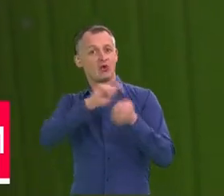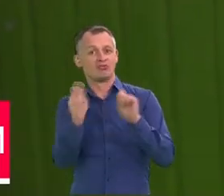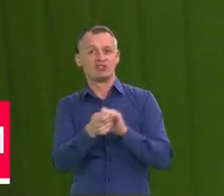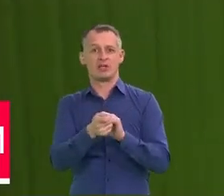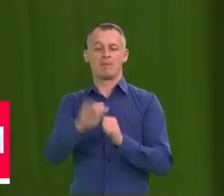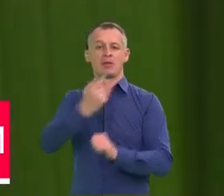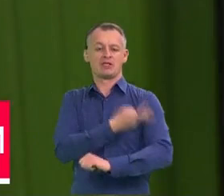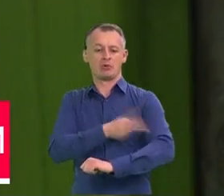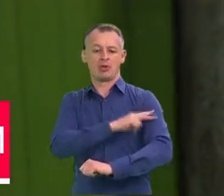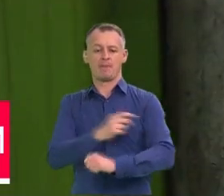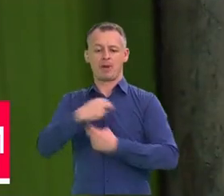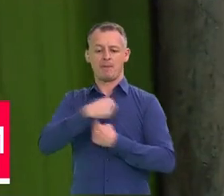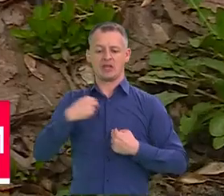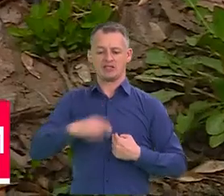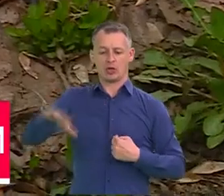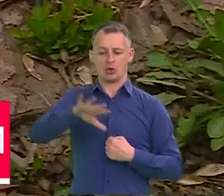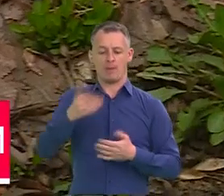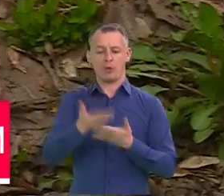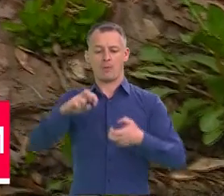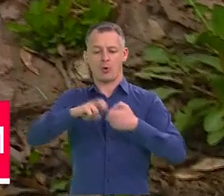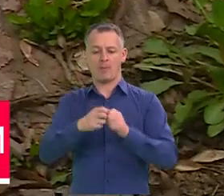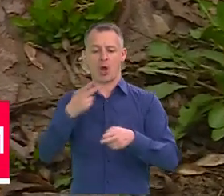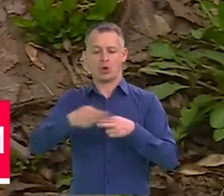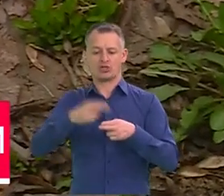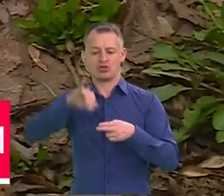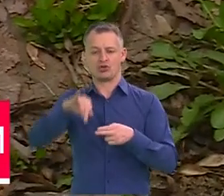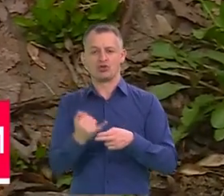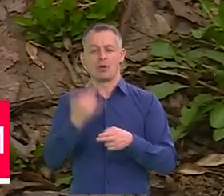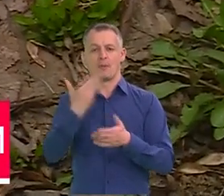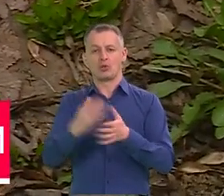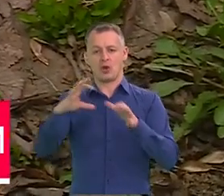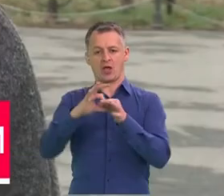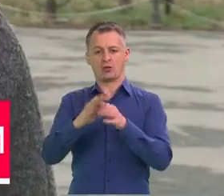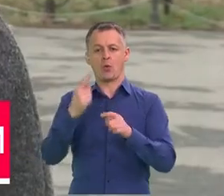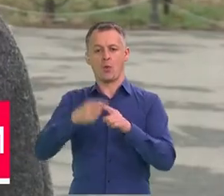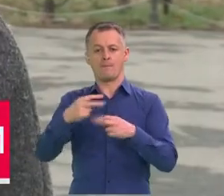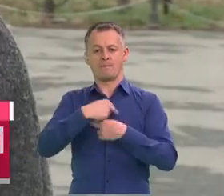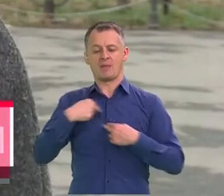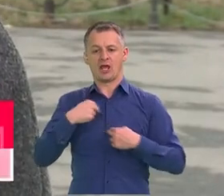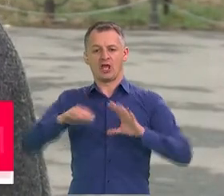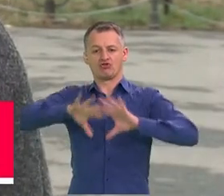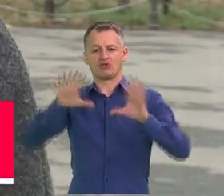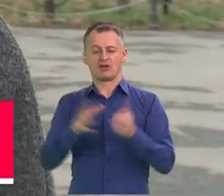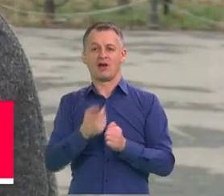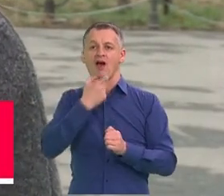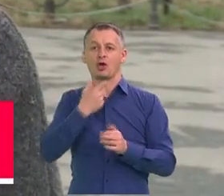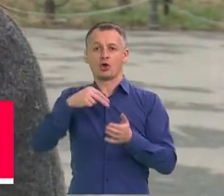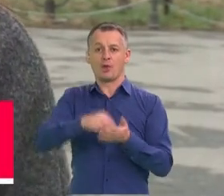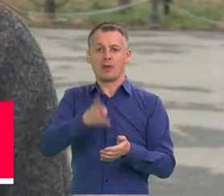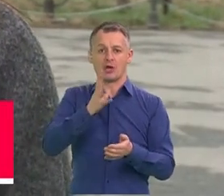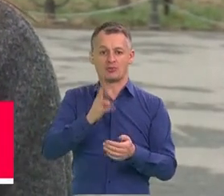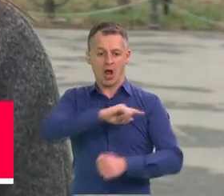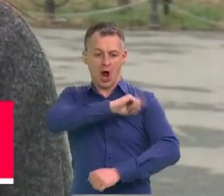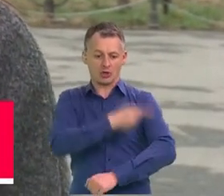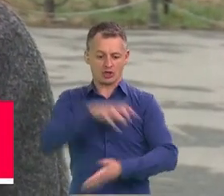atribuțiile primăriilor de sector față de problema curățeniei și raportul față de primăria generală. Încă din 2014,